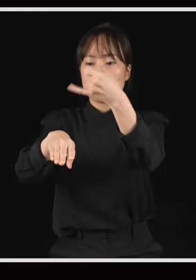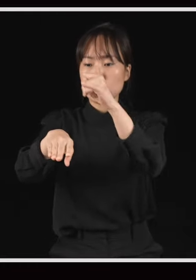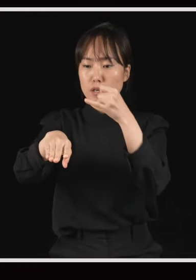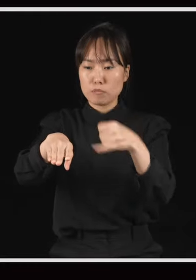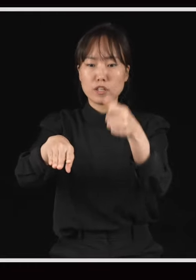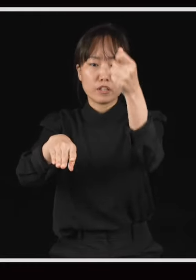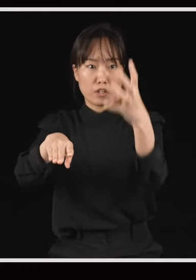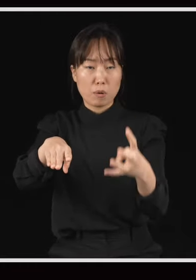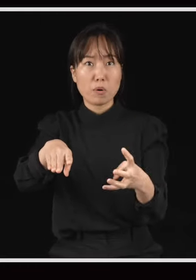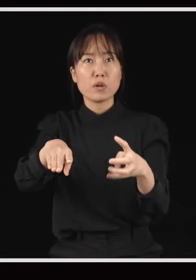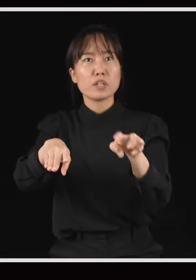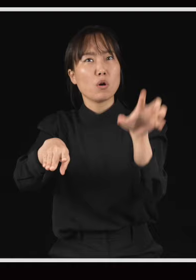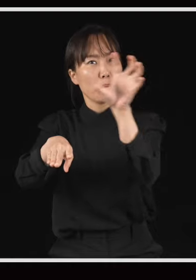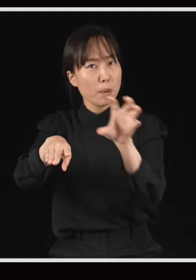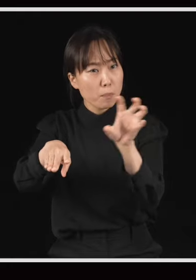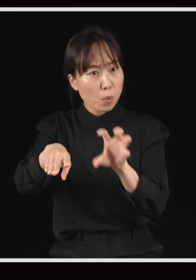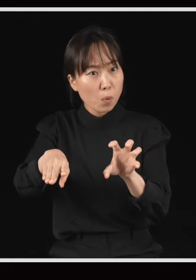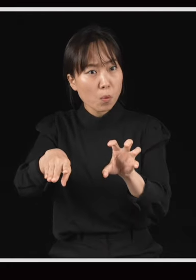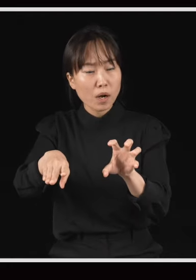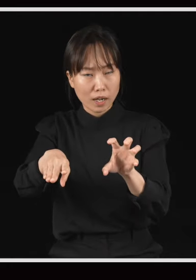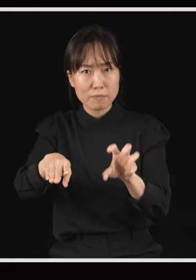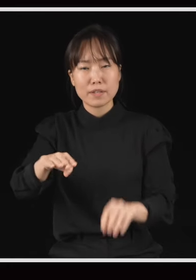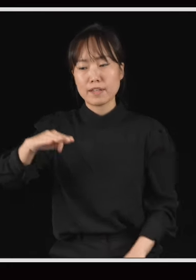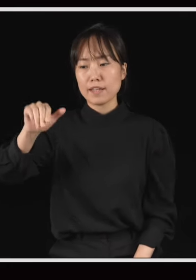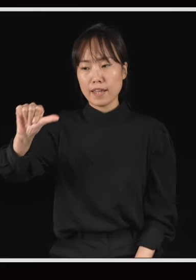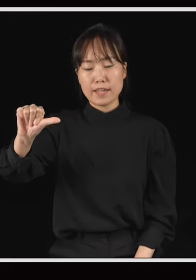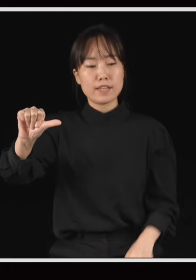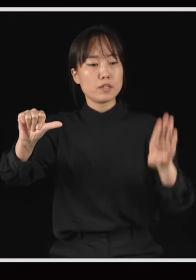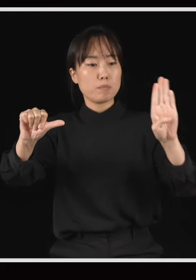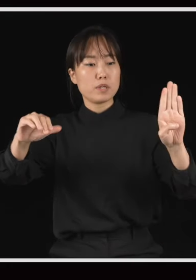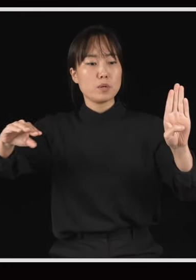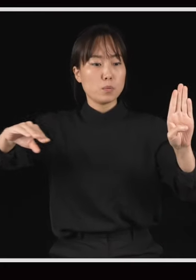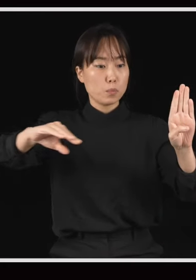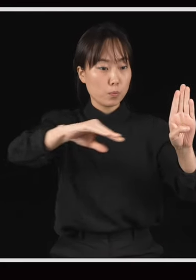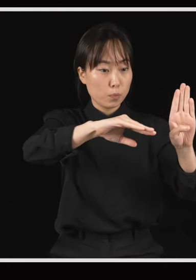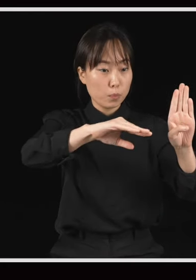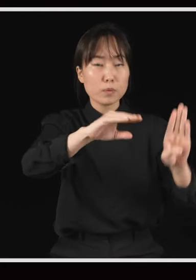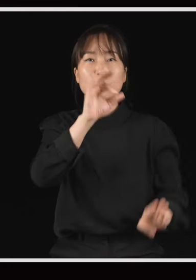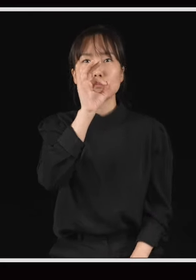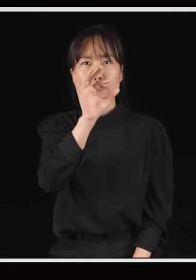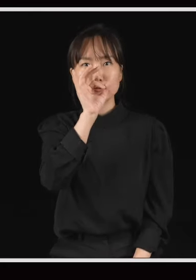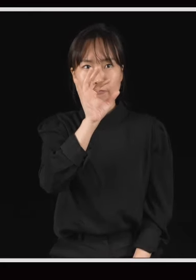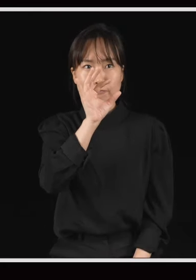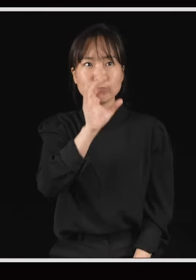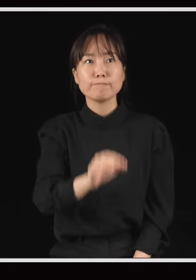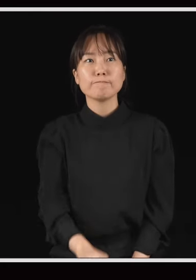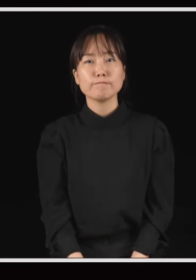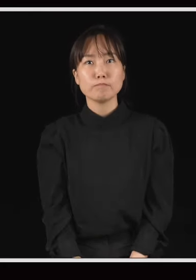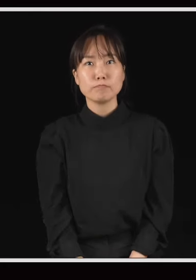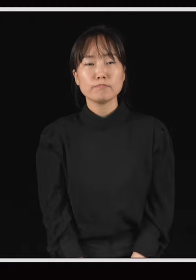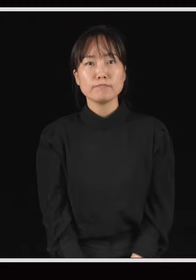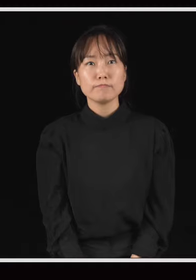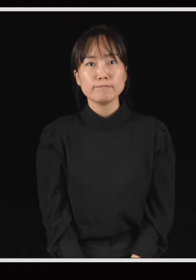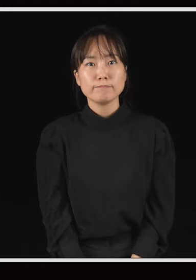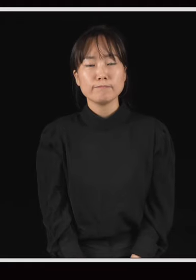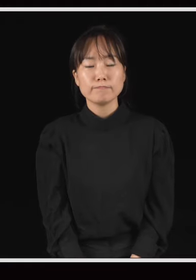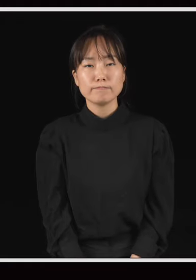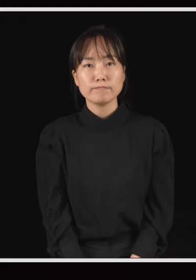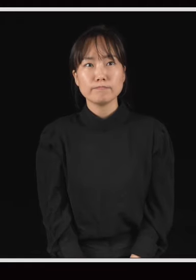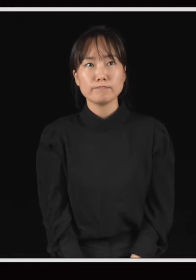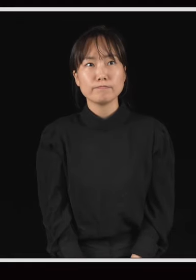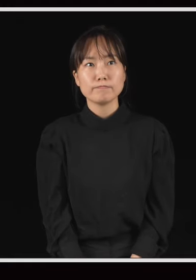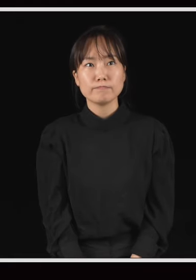비율이 늘어납니다. 그 비율이 점점 늘어나서 어느 순간이 되면 그 자동차는 정상적으로 A에서 B 위치까지 이동하지